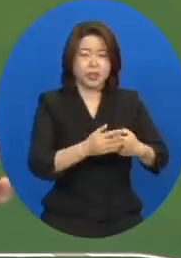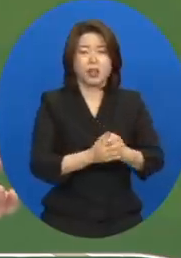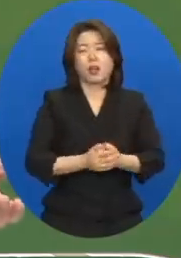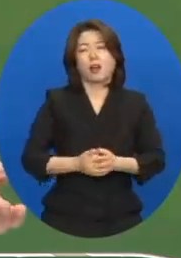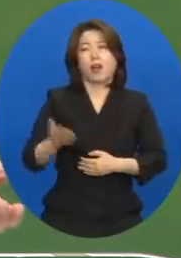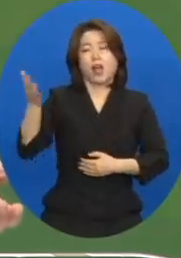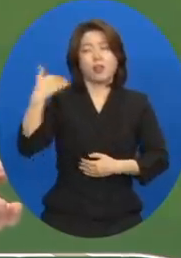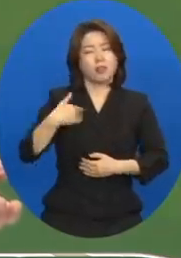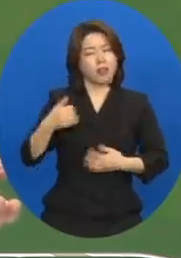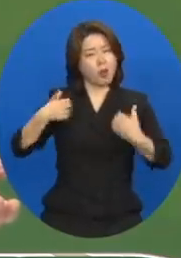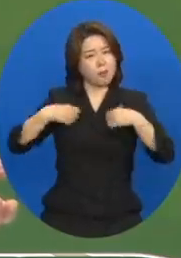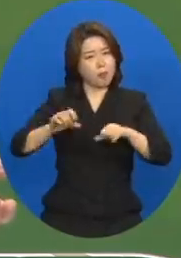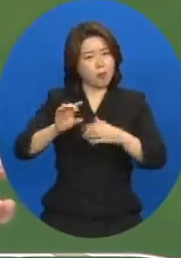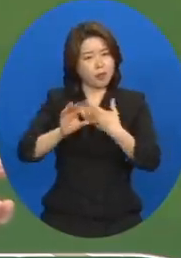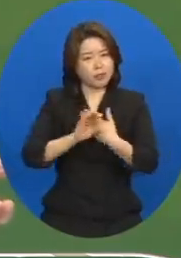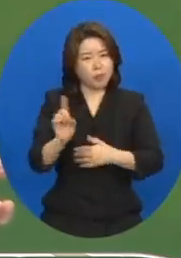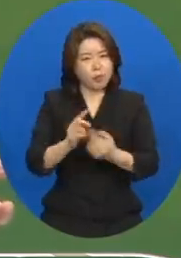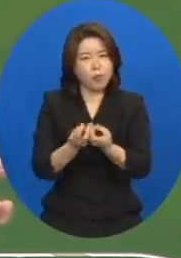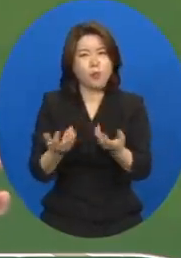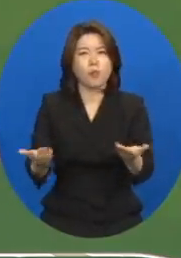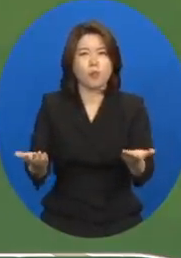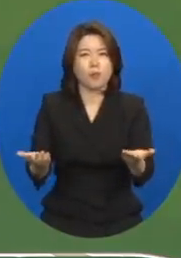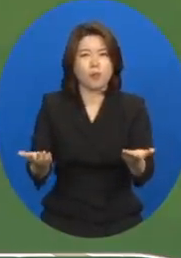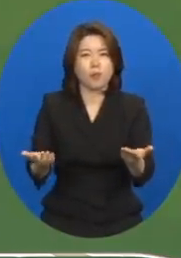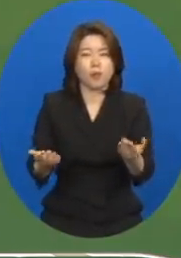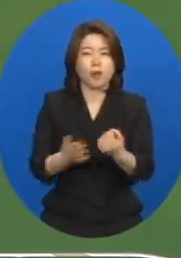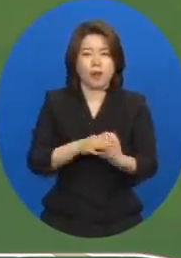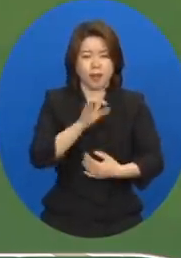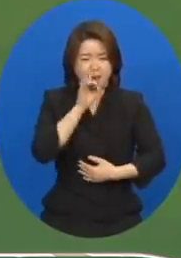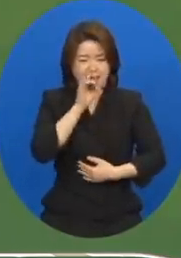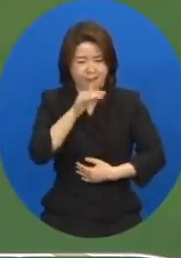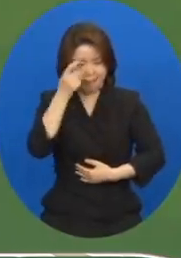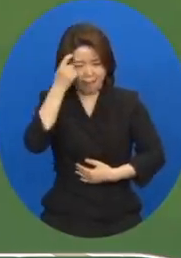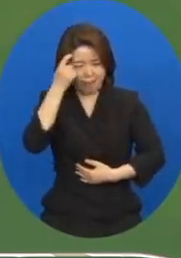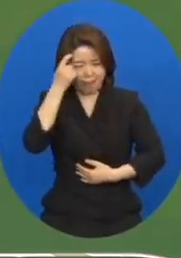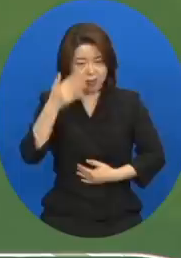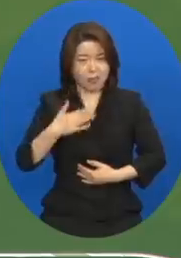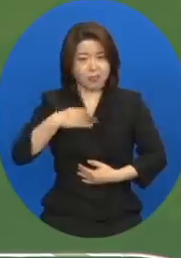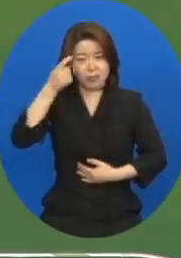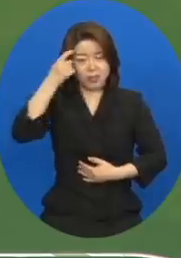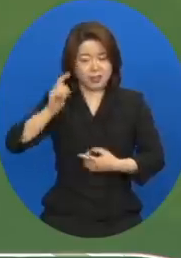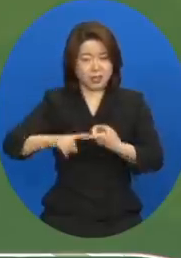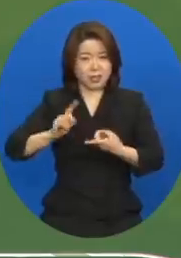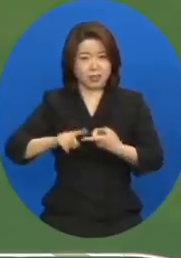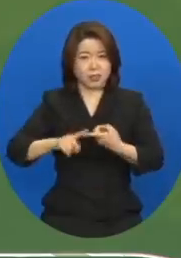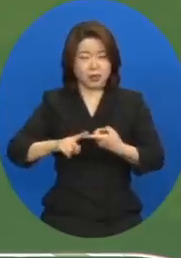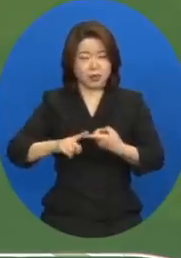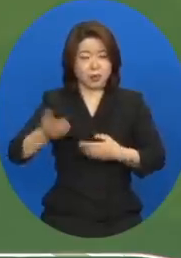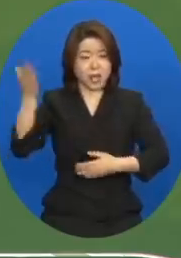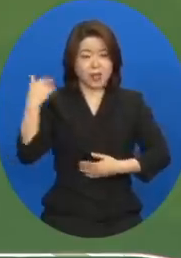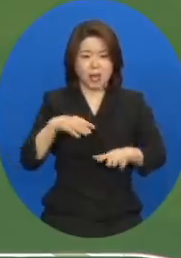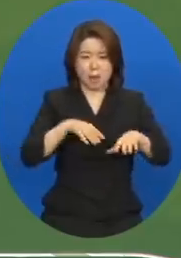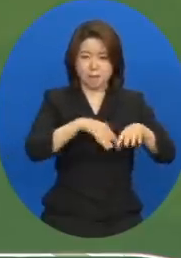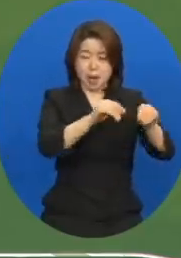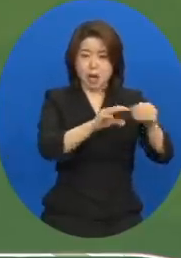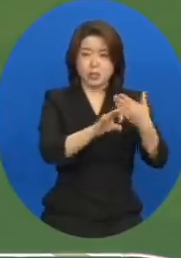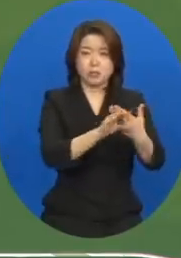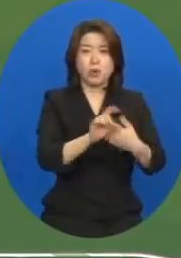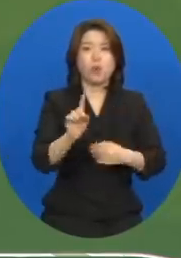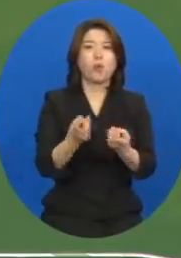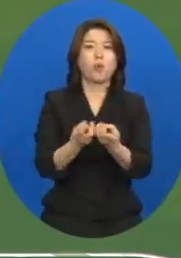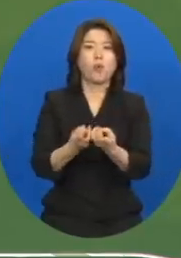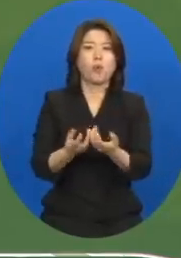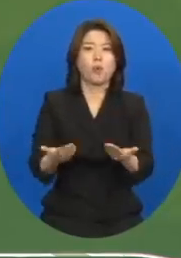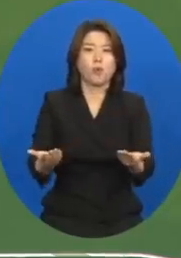포기했으면 어떻게 했을 뻔했냐는 거예요. 안 된다고 그냥 내 생각으로 그때 중단했으면 어떻게 할